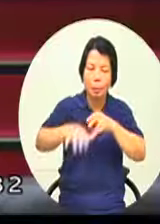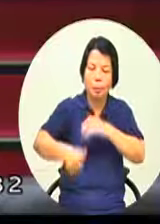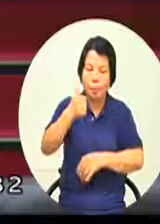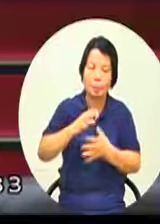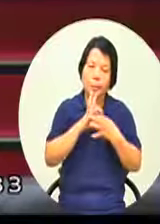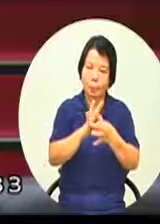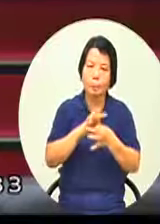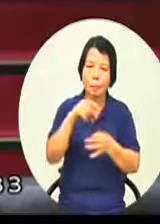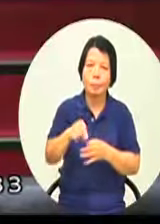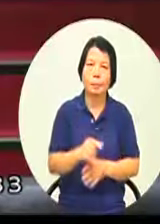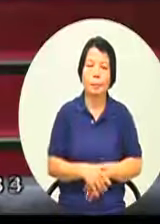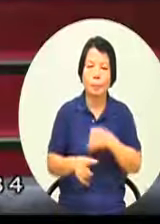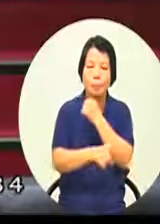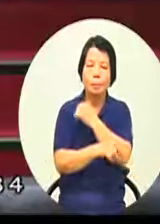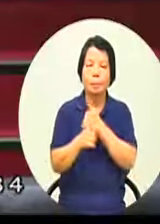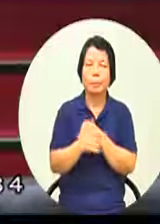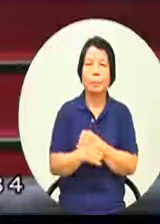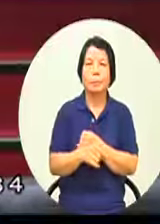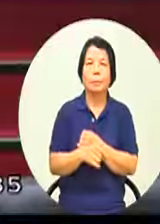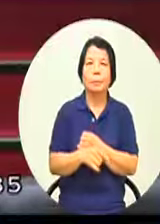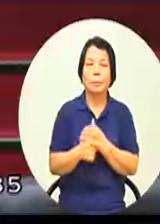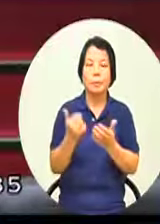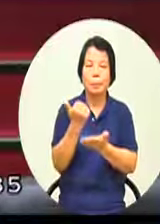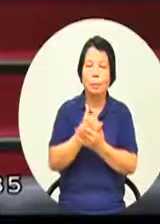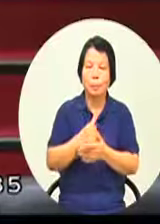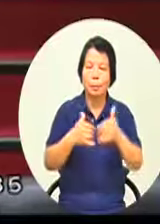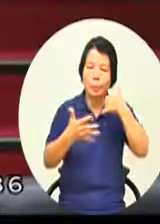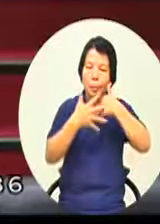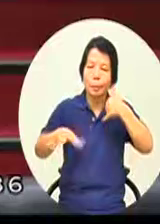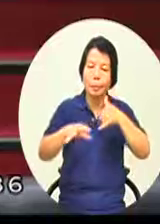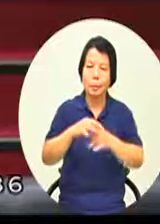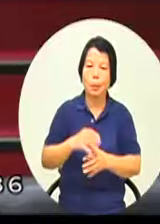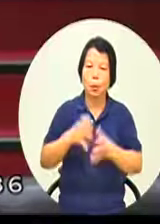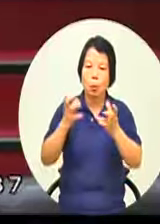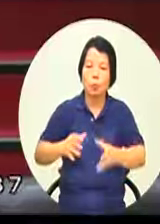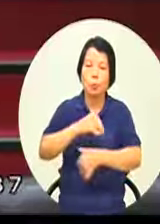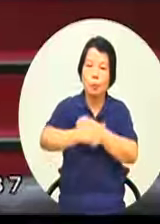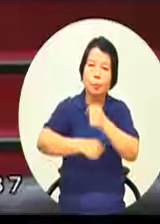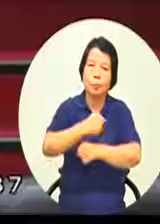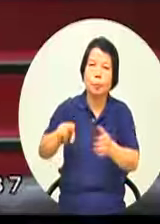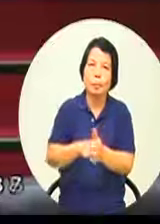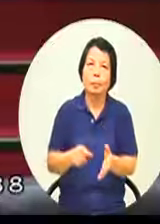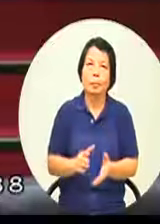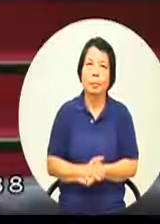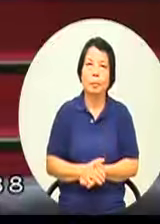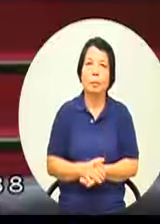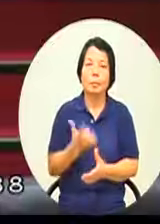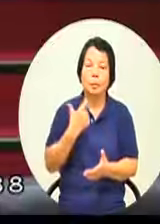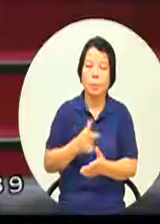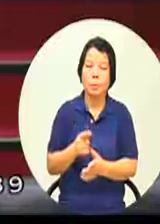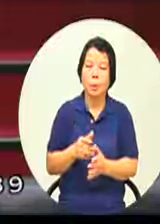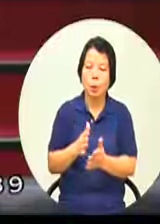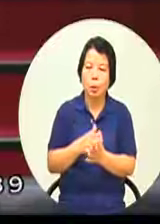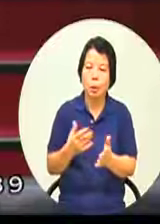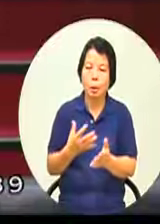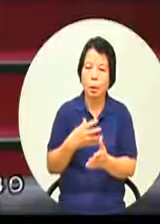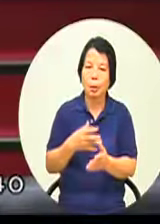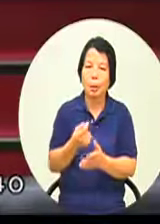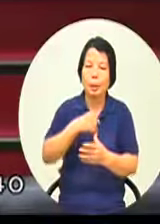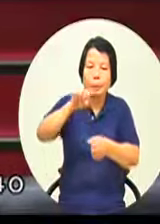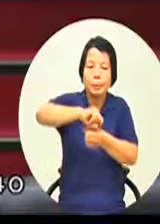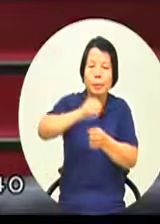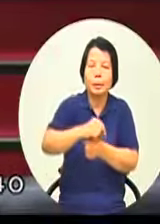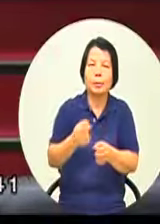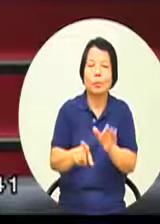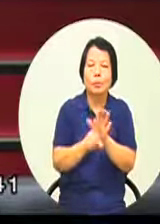下。最后一点，我想请海洋局哈，如果说办活动的时候，也置入我们原住民表演的这个舞